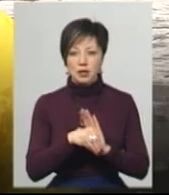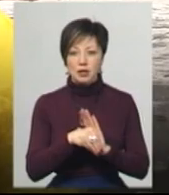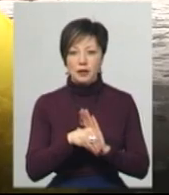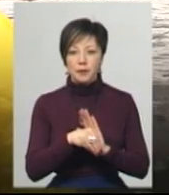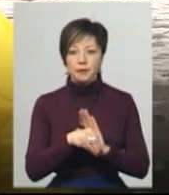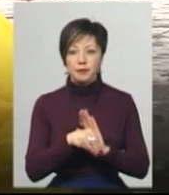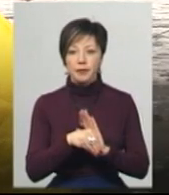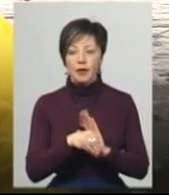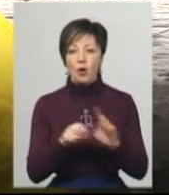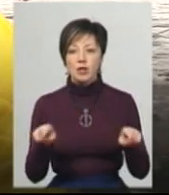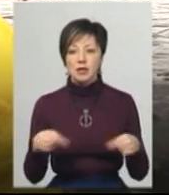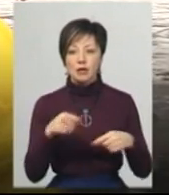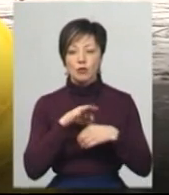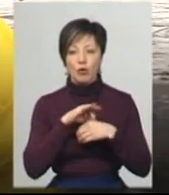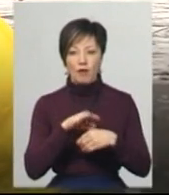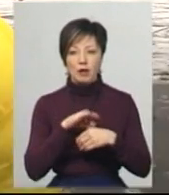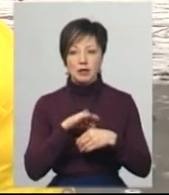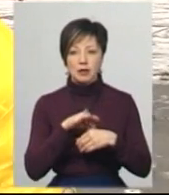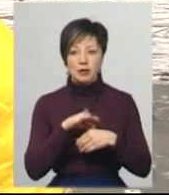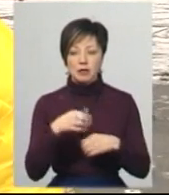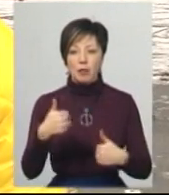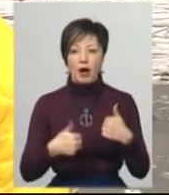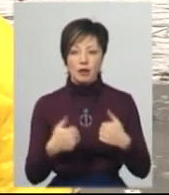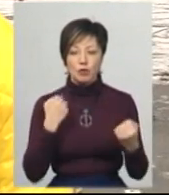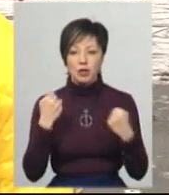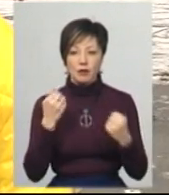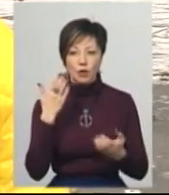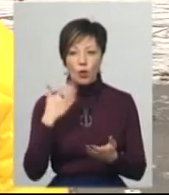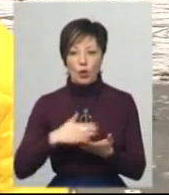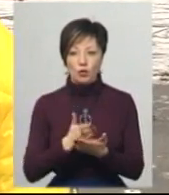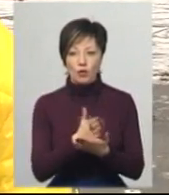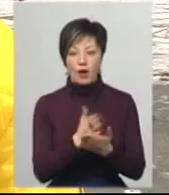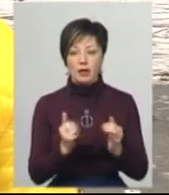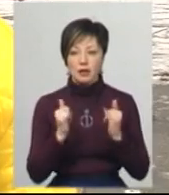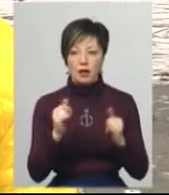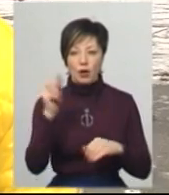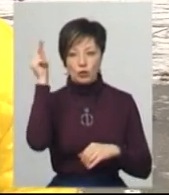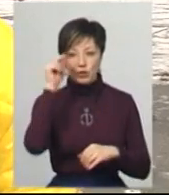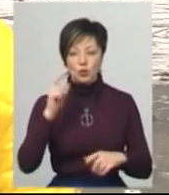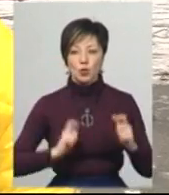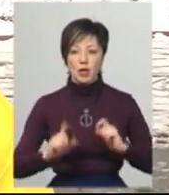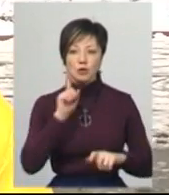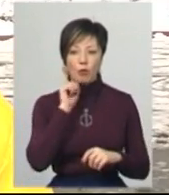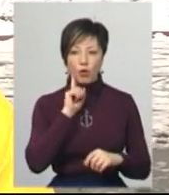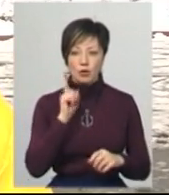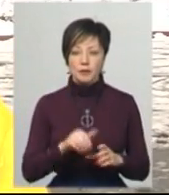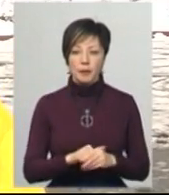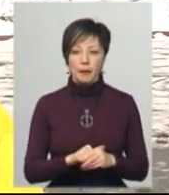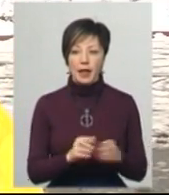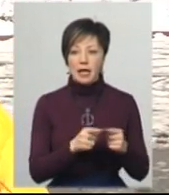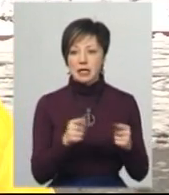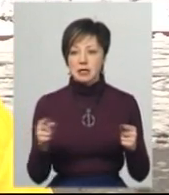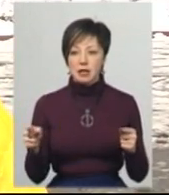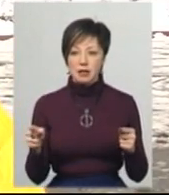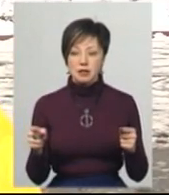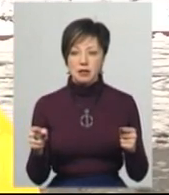з організацією і проведенням змагань зі спортивного орієнтування для учнівської студентської молоді. Дистанція